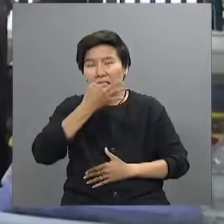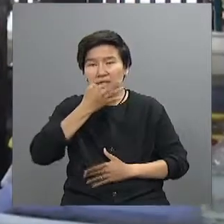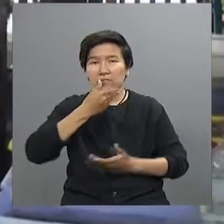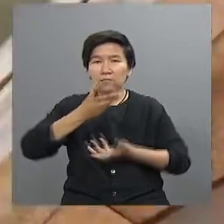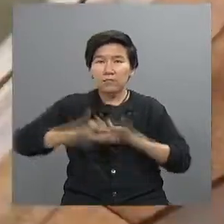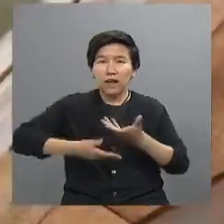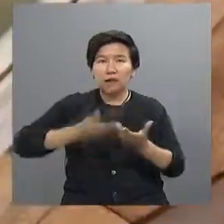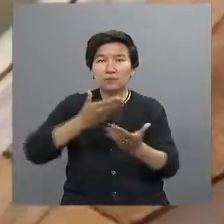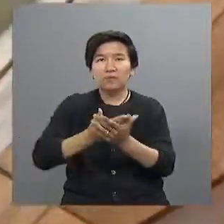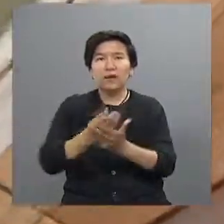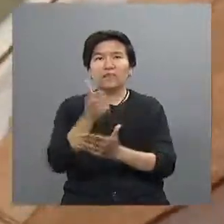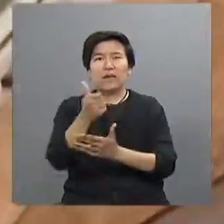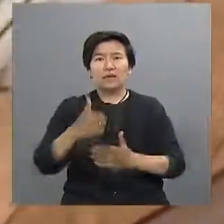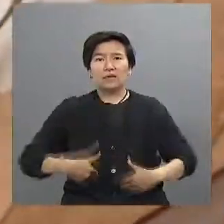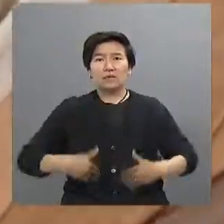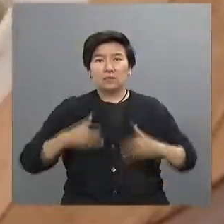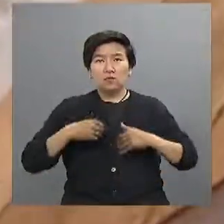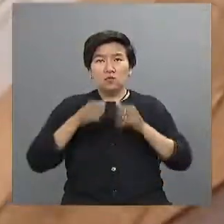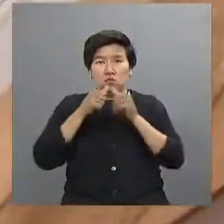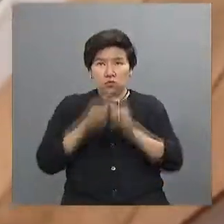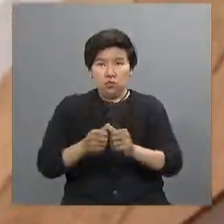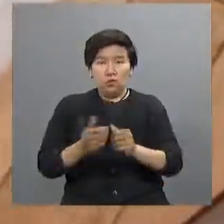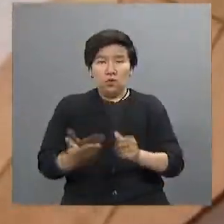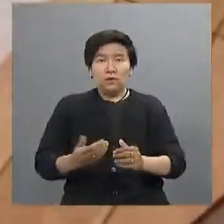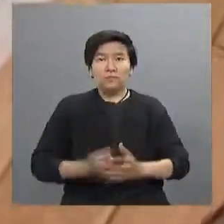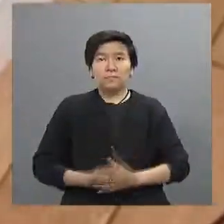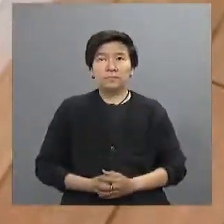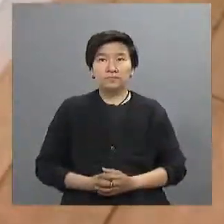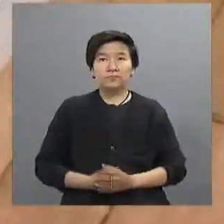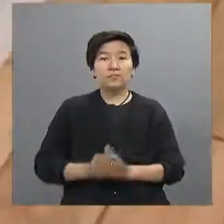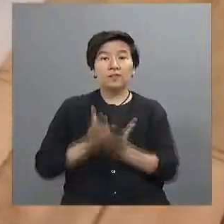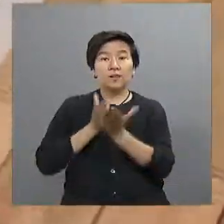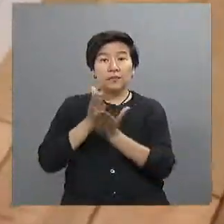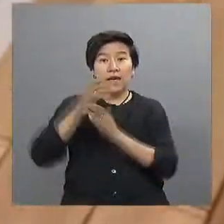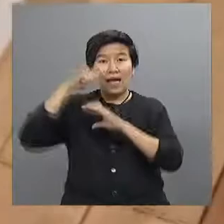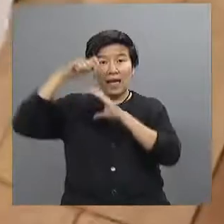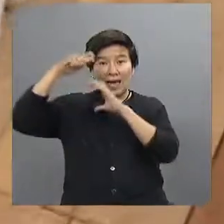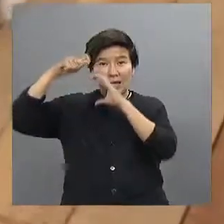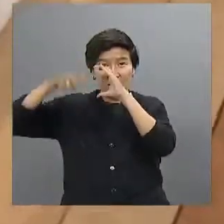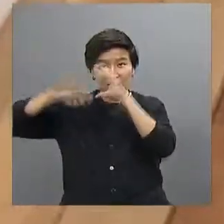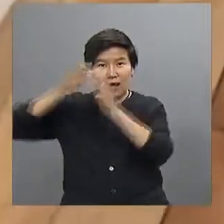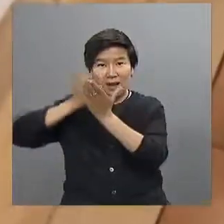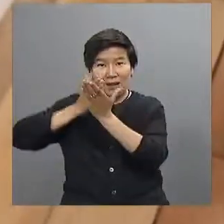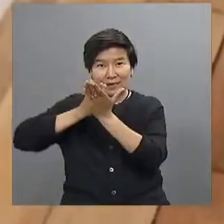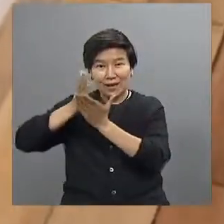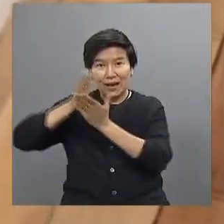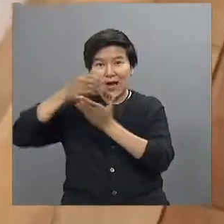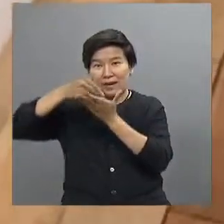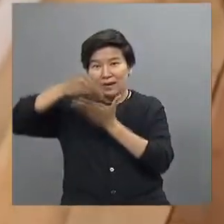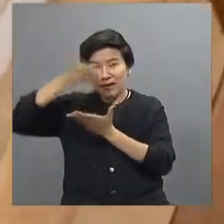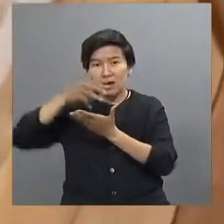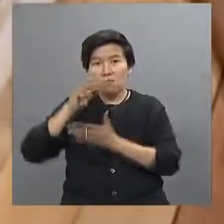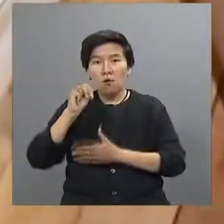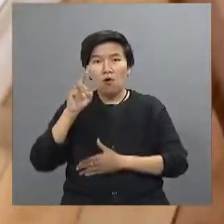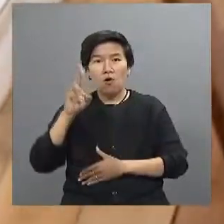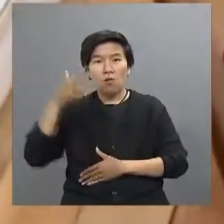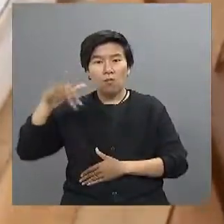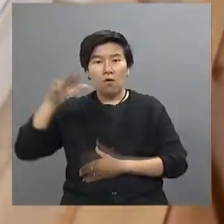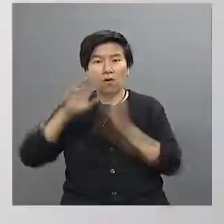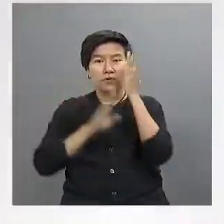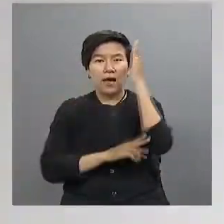งชีพอีกด้วยนักศึกษานิเทศศาสตร์มหาวิทยาลัยราชภัฏภูเก็ตรายงาน